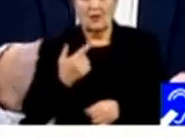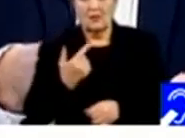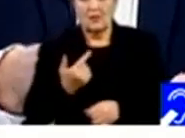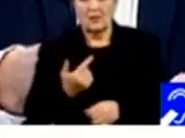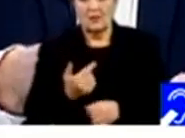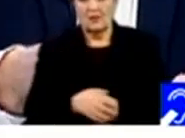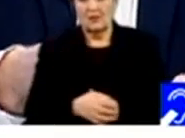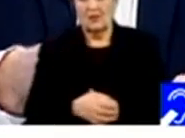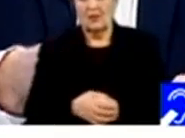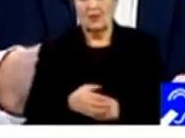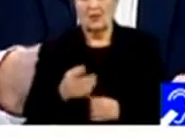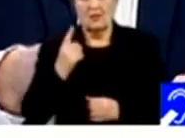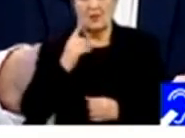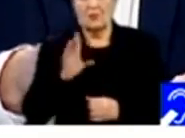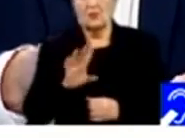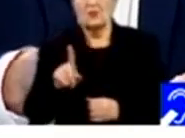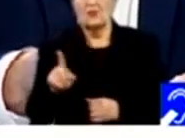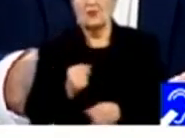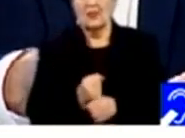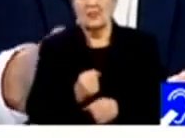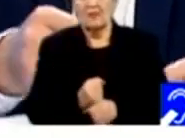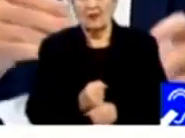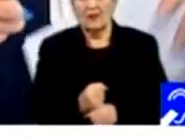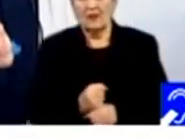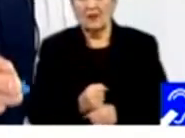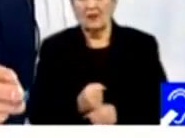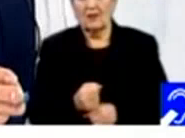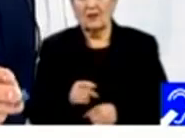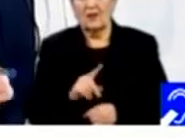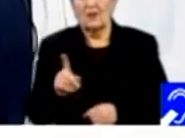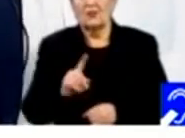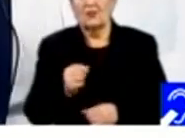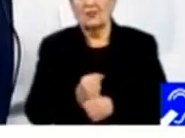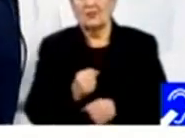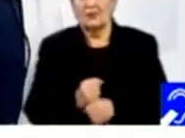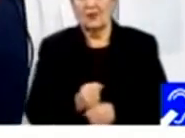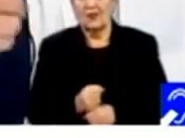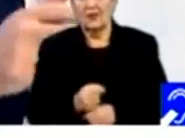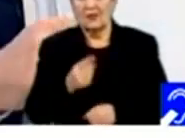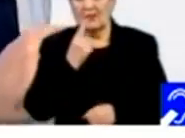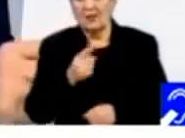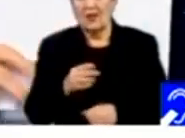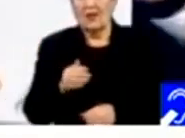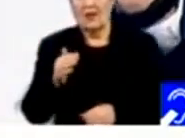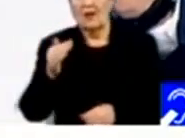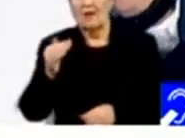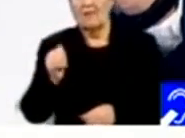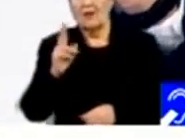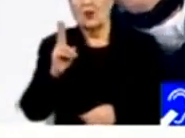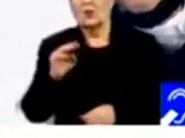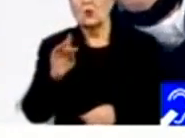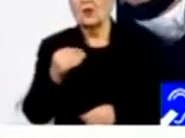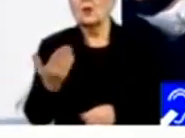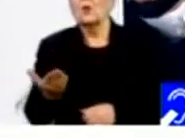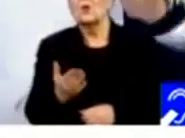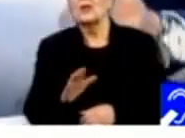sterilă, dar n-am auzit ce vrea să facă domnul Năstase. Ce vrea să faci, domnule? Ce vreau să fac eu? Da. Să vă pun să plătiți facturile de acolo unde ați făcut ilegalități. Concret,